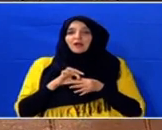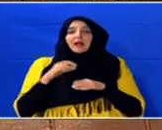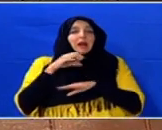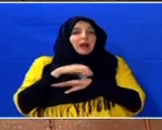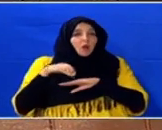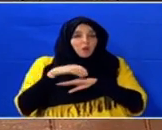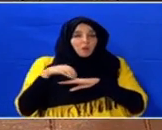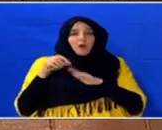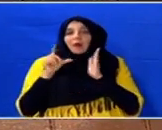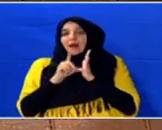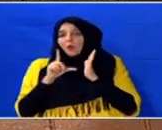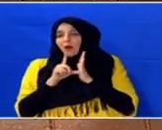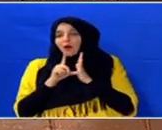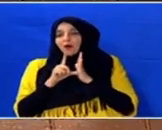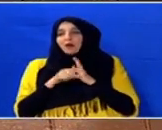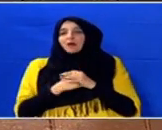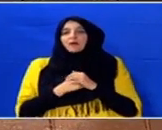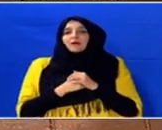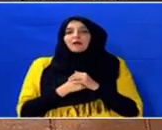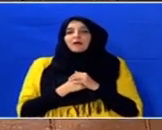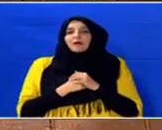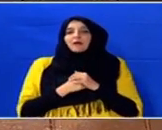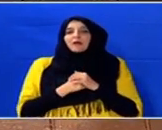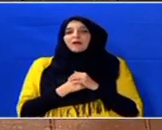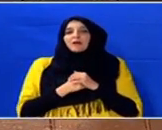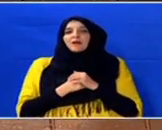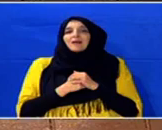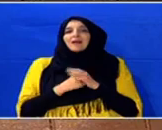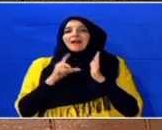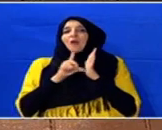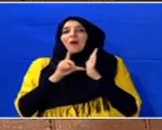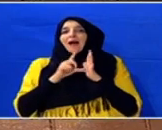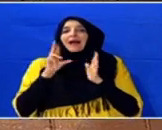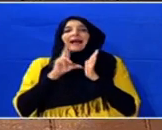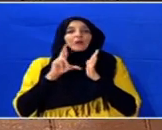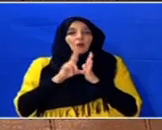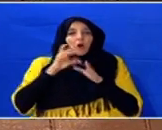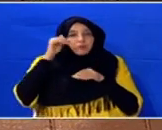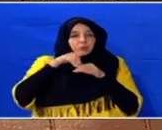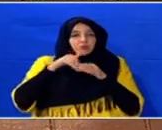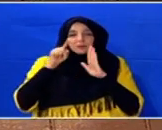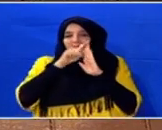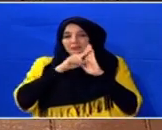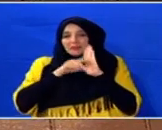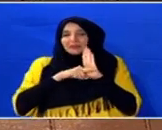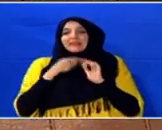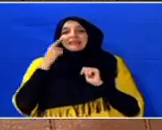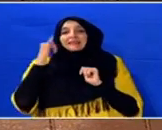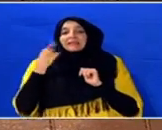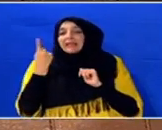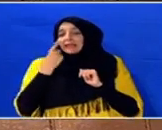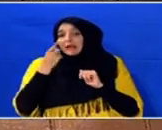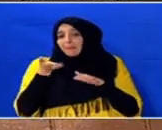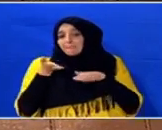البنوك والنظم التي تحكم البنوك، إذا كان مات